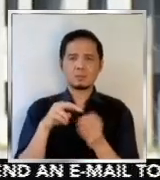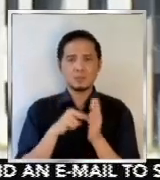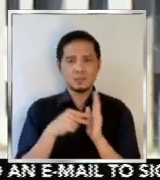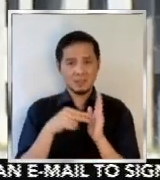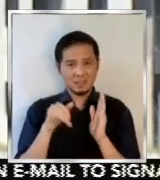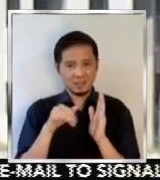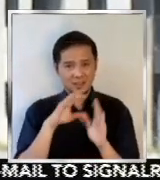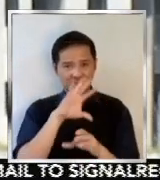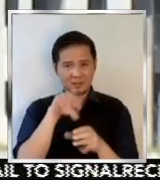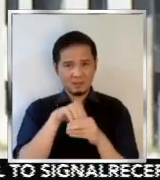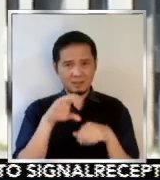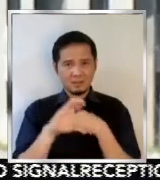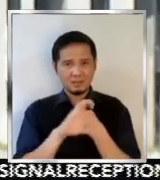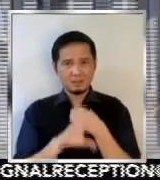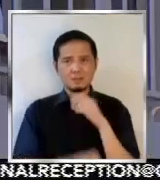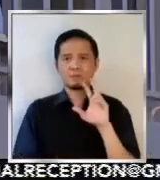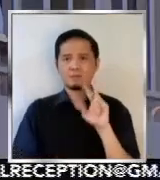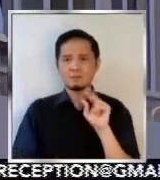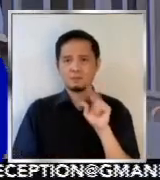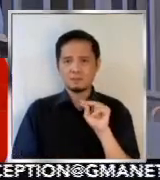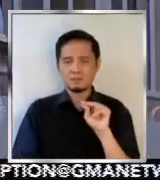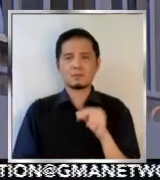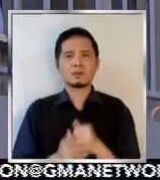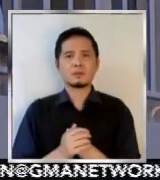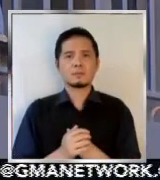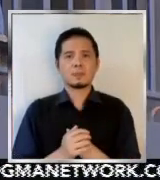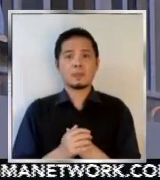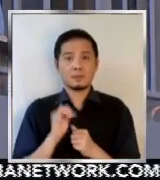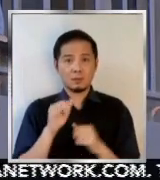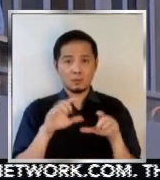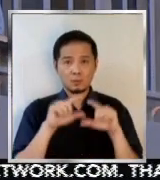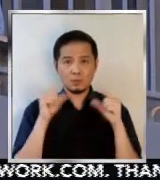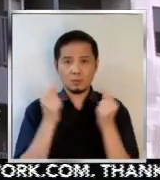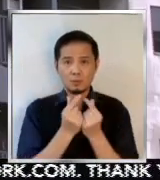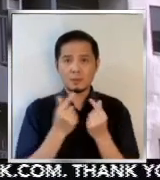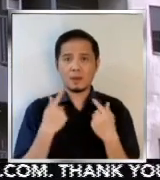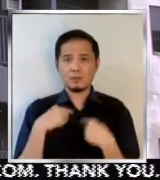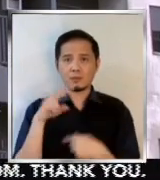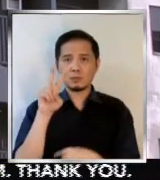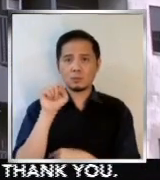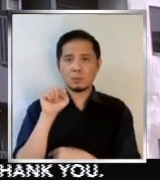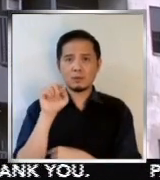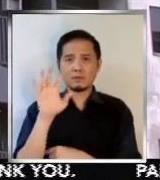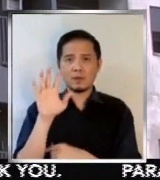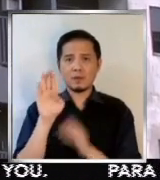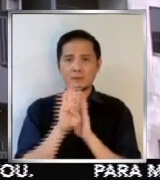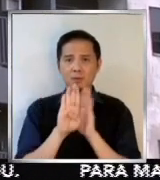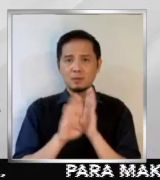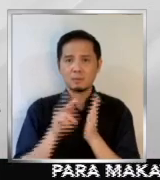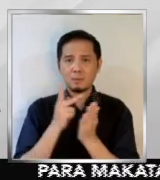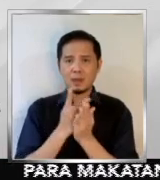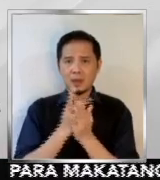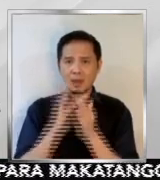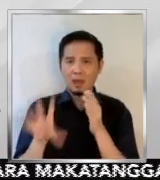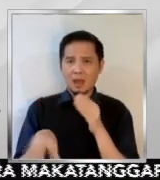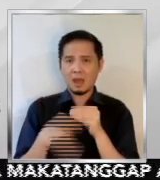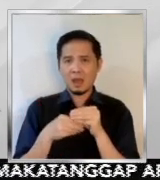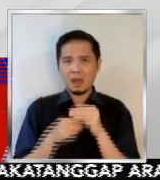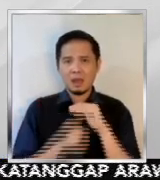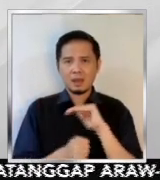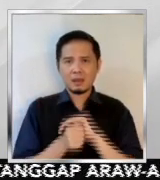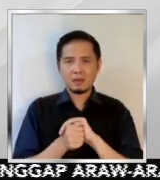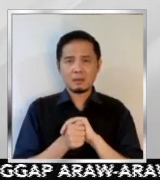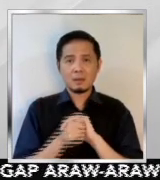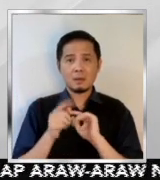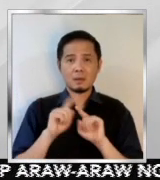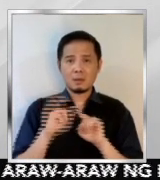pa ng grupo, nagsingit ng halos 2.5 billion pesos mula sa original na kontrata na 8.5 billion. Magbabayad